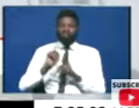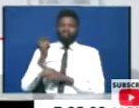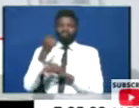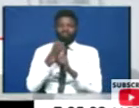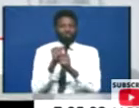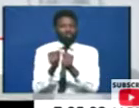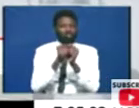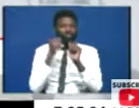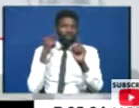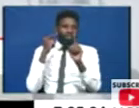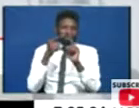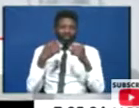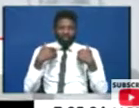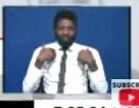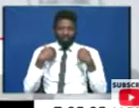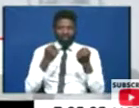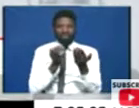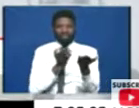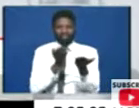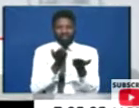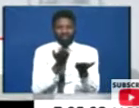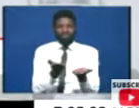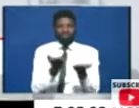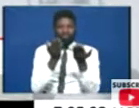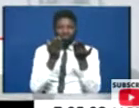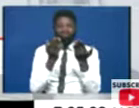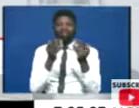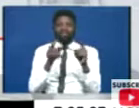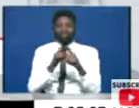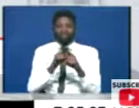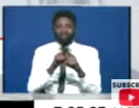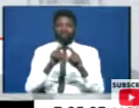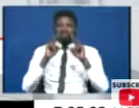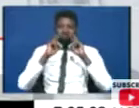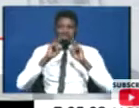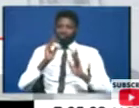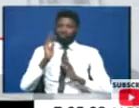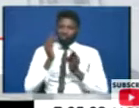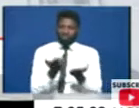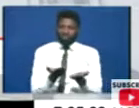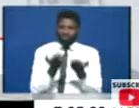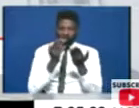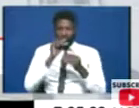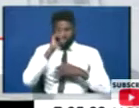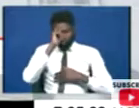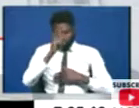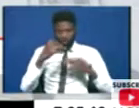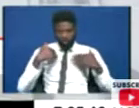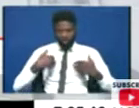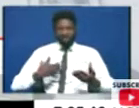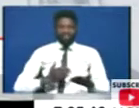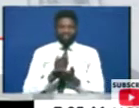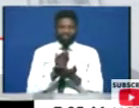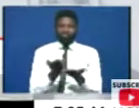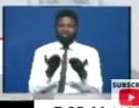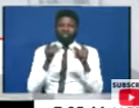za matibabu, kuimarisha amani na usalama, kuendeleza heshima za haki za binadamu na kuimarisha uchumi wa nchi